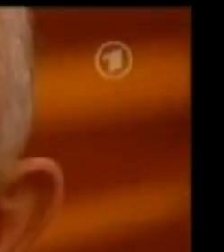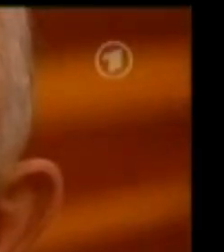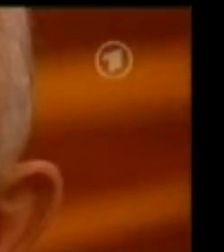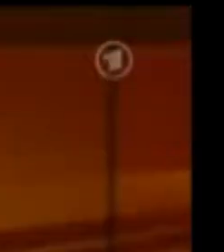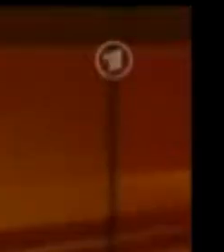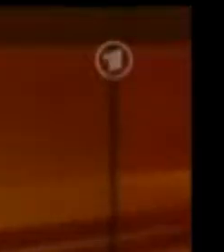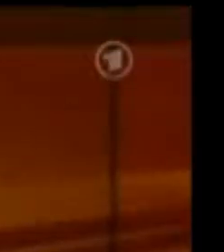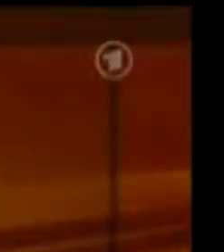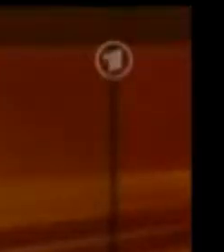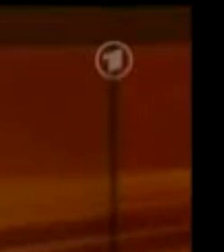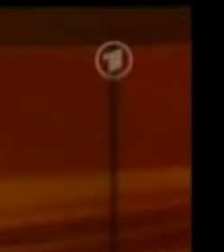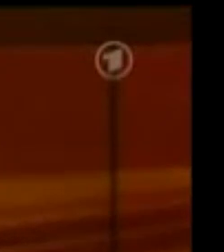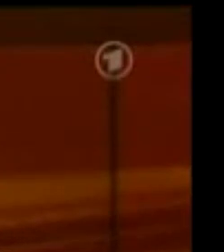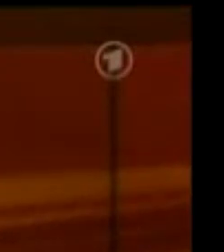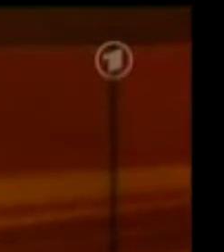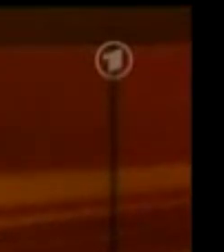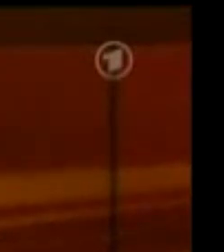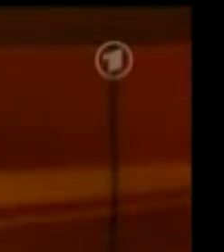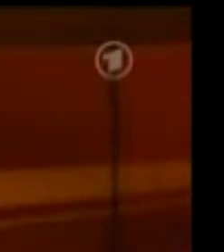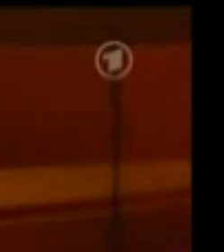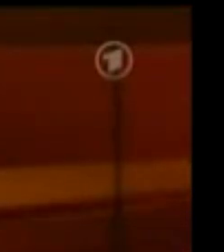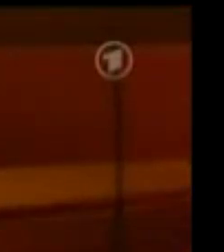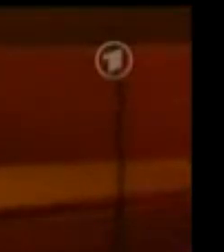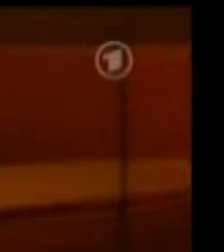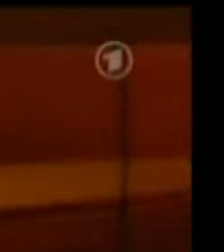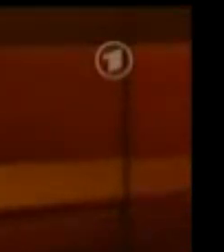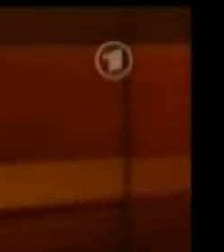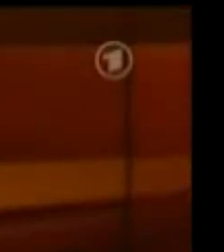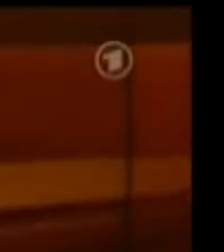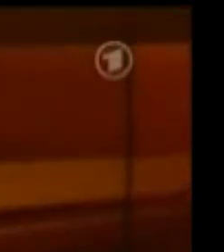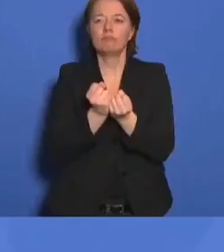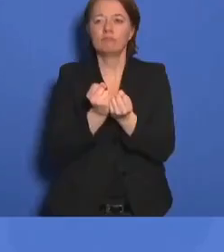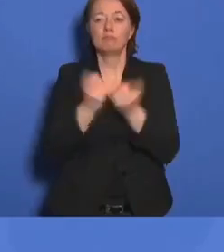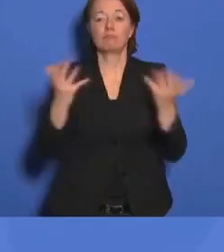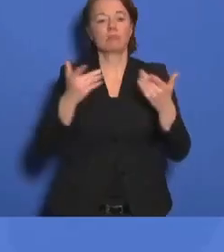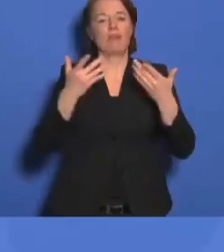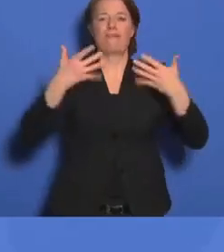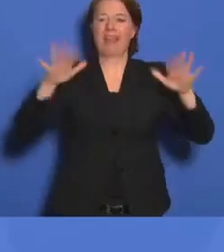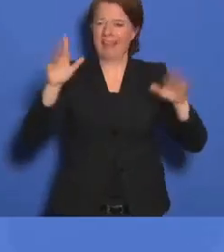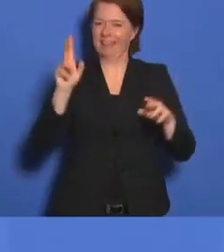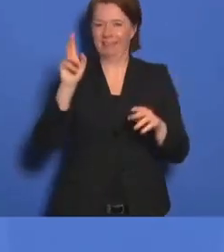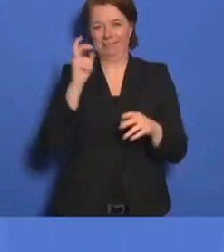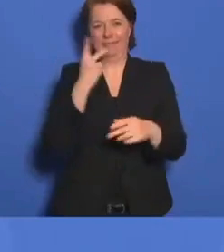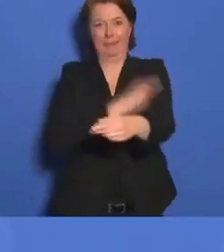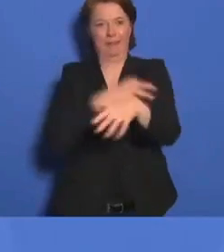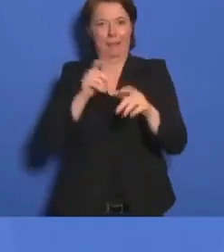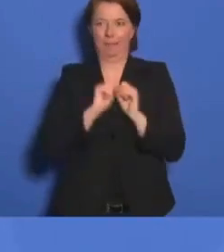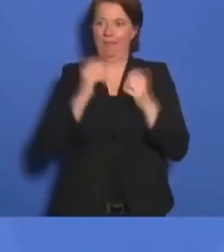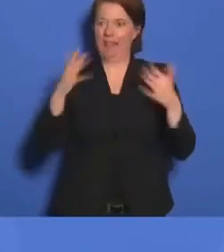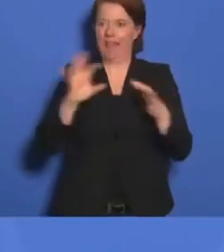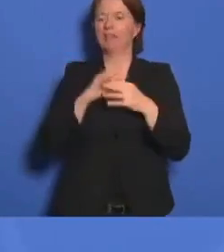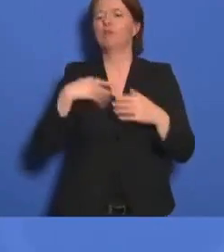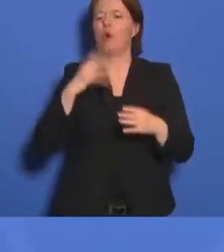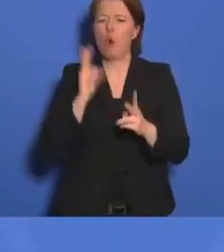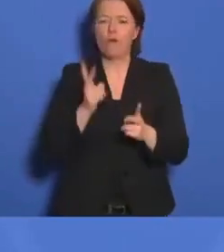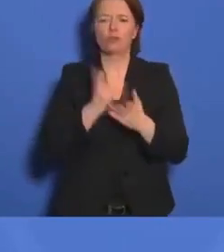Sie haben eine Jungkommunistin, eine überzeugte Jungkommunistin zur Kanzlerin gewählt. Ist Ihnen das überhaupt klar? Solange wir so eine Situation haben wie die jetzt, dass